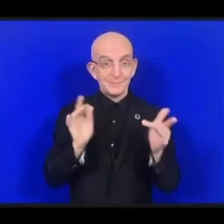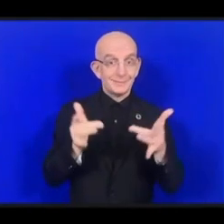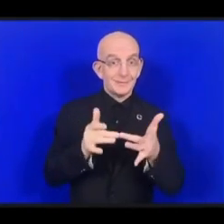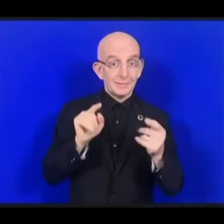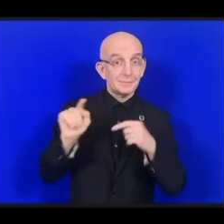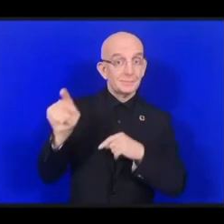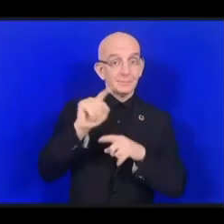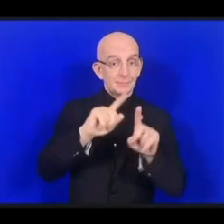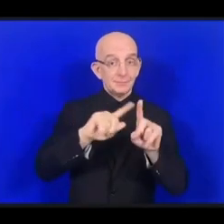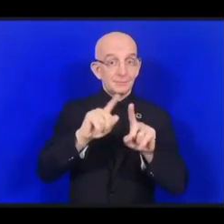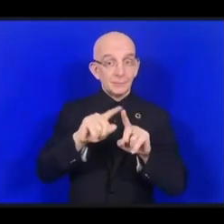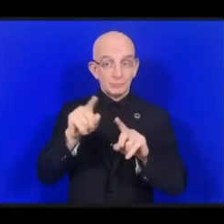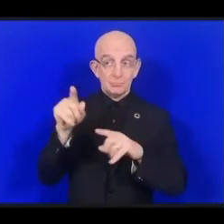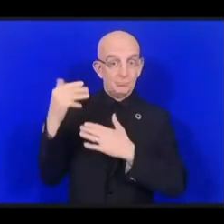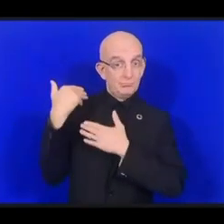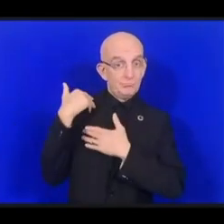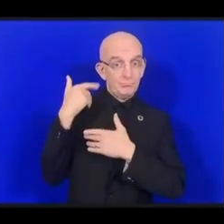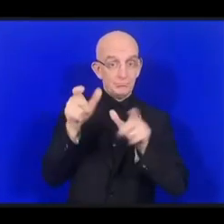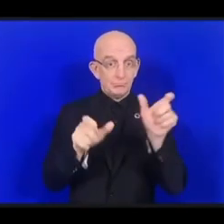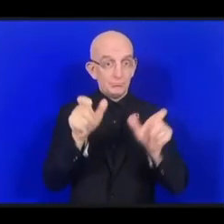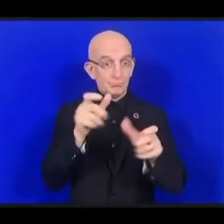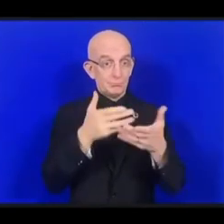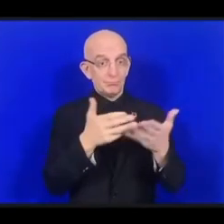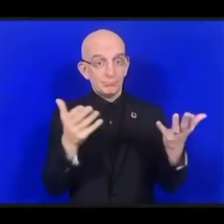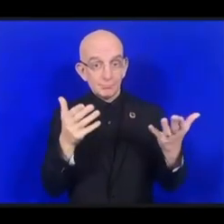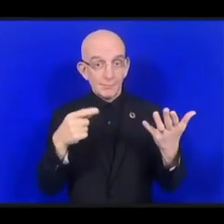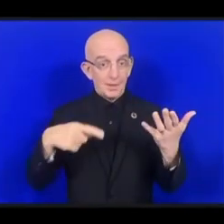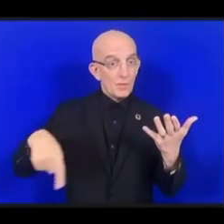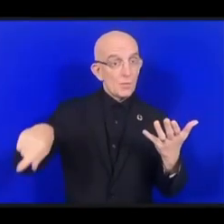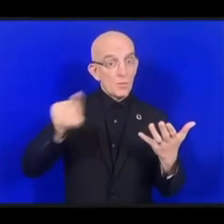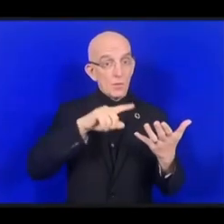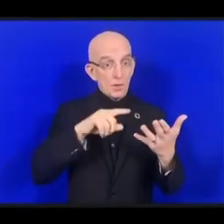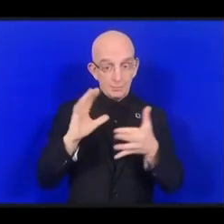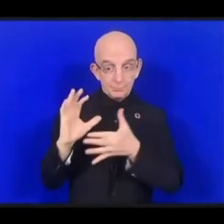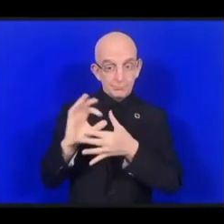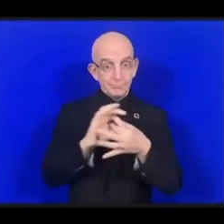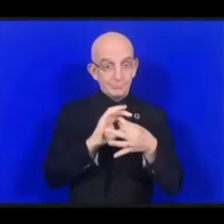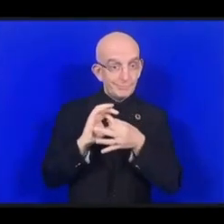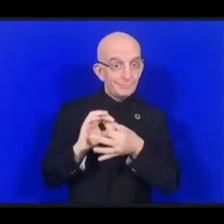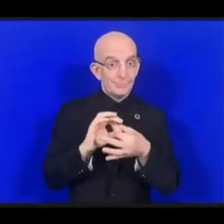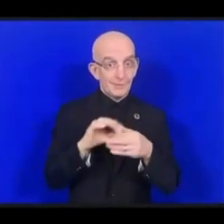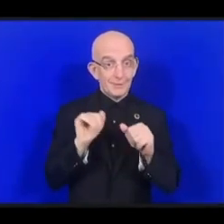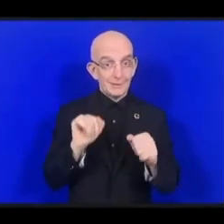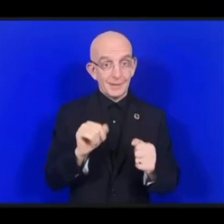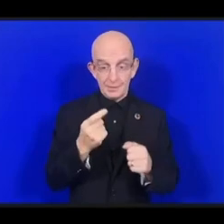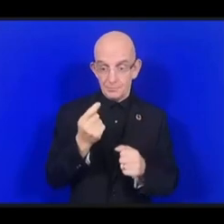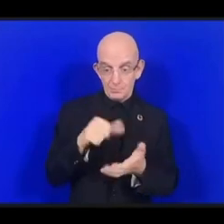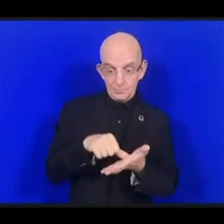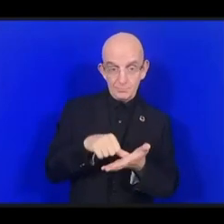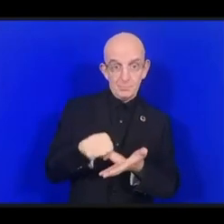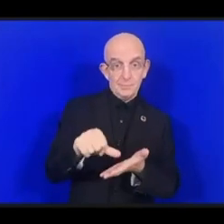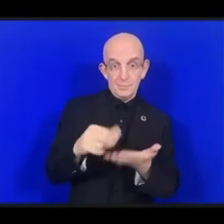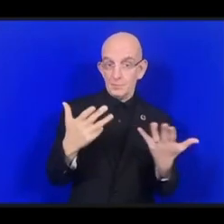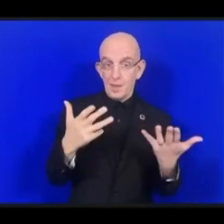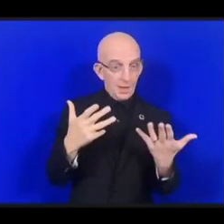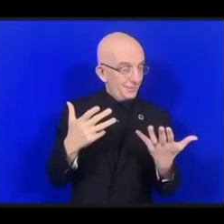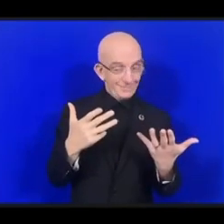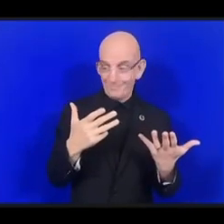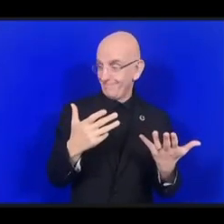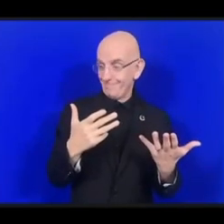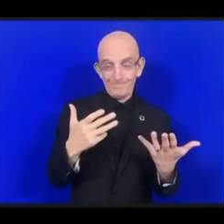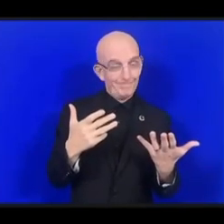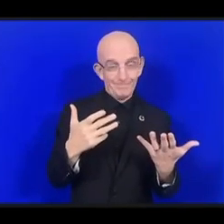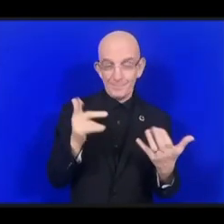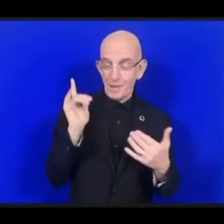可能にすることを求めましたとはいえまだ何十億人の人たがまだ繋がっていませんレジナメシ